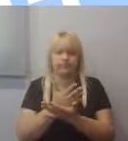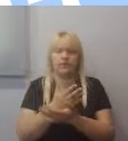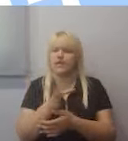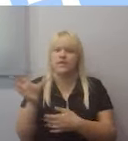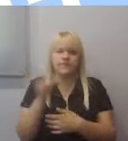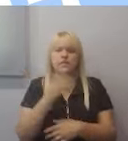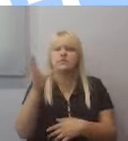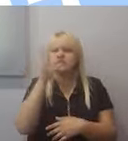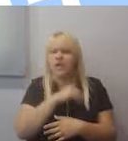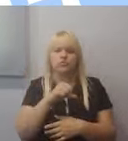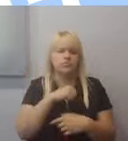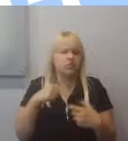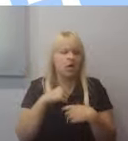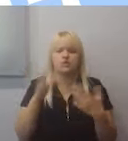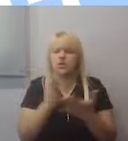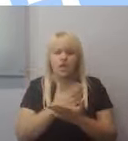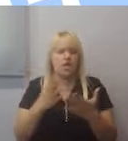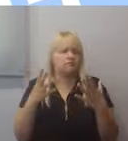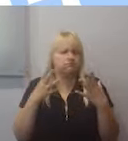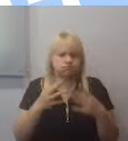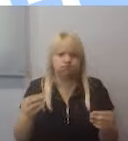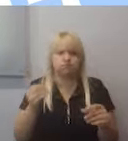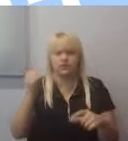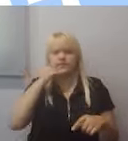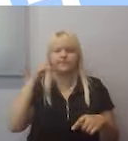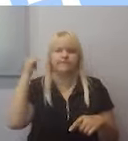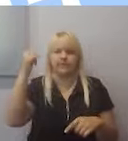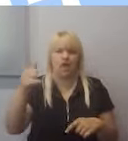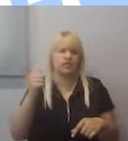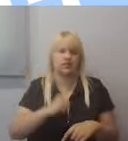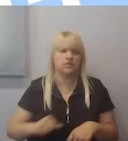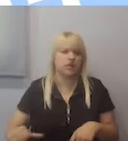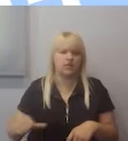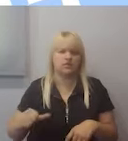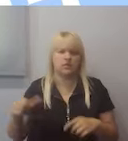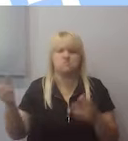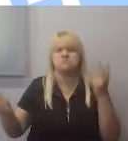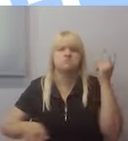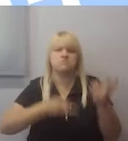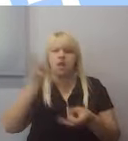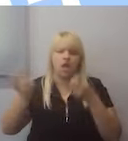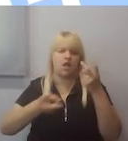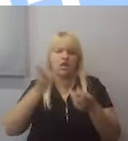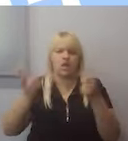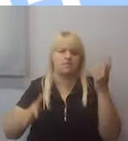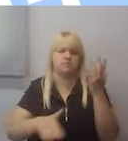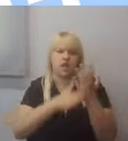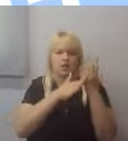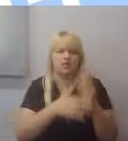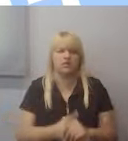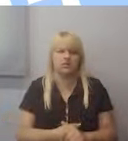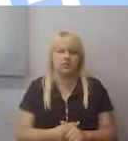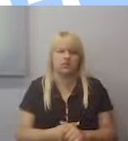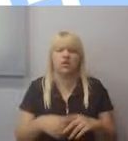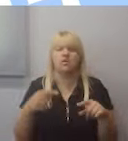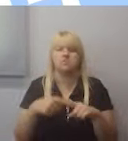galā pašiem ir izsmeltas tad zvanīt dienestiem un meklēt palīdzību jā iegriez pirkstā un